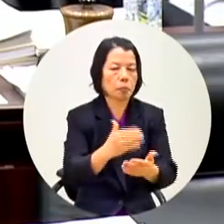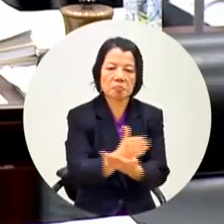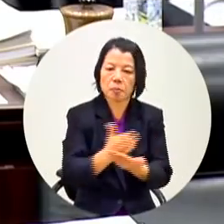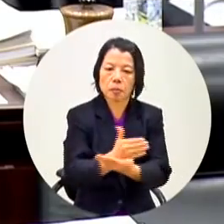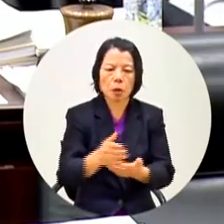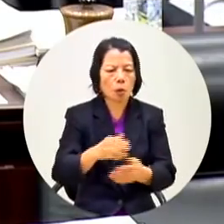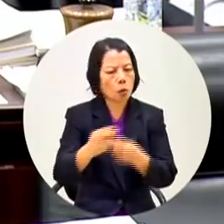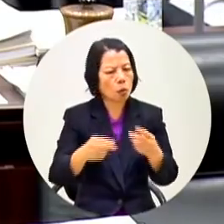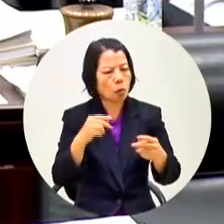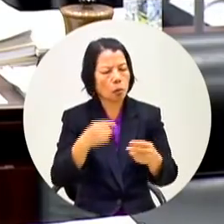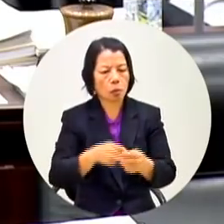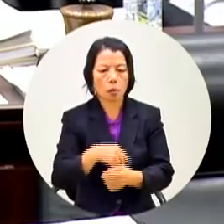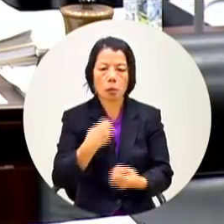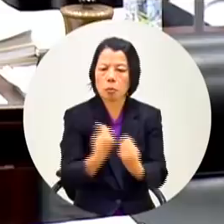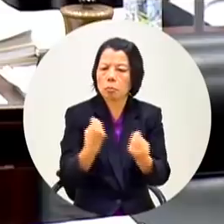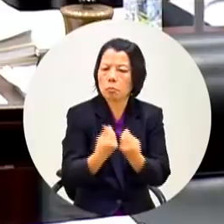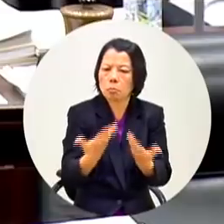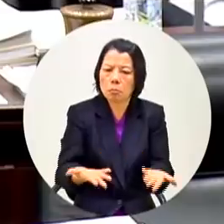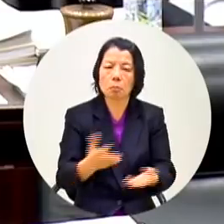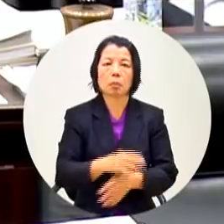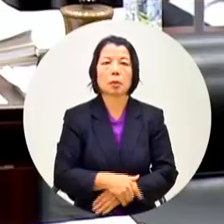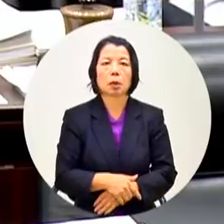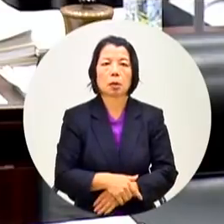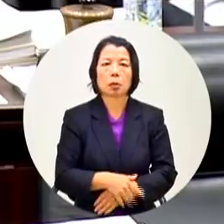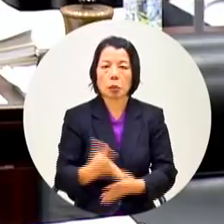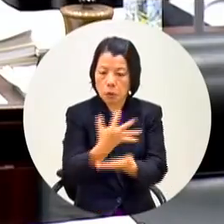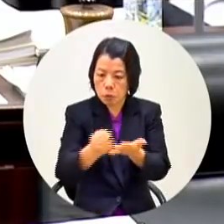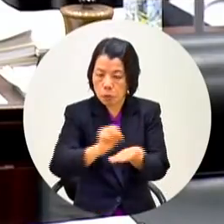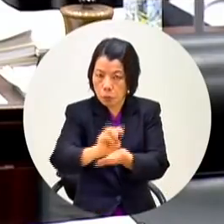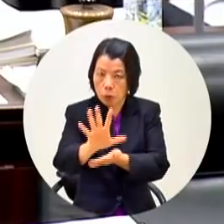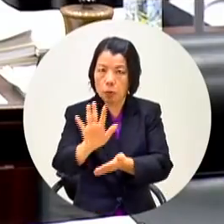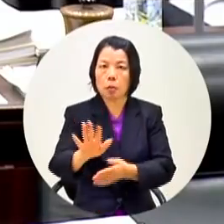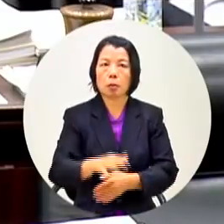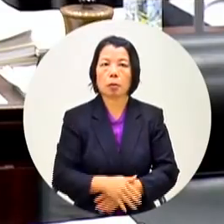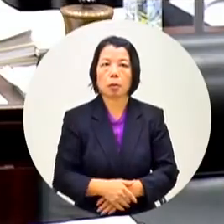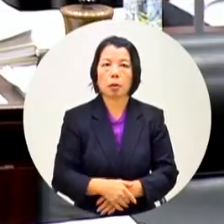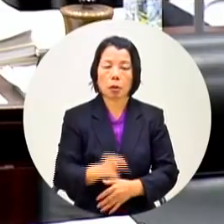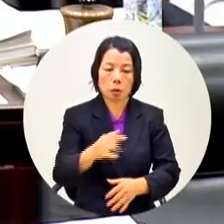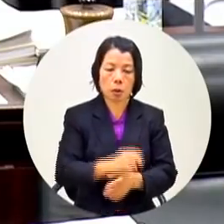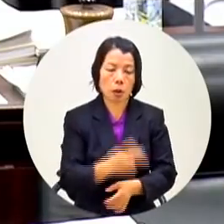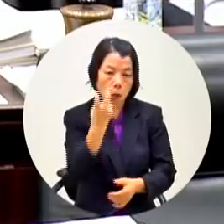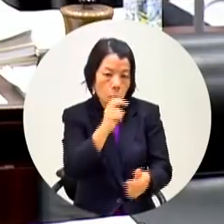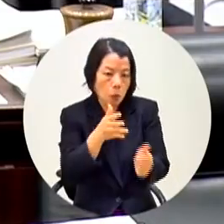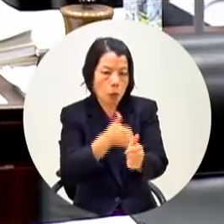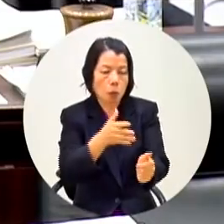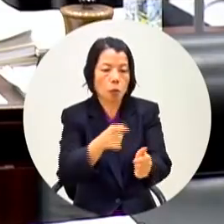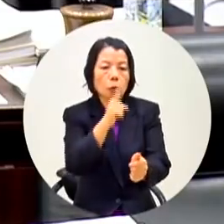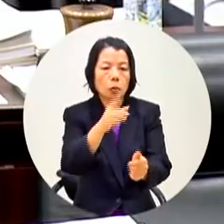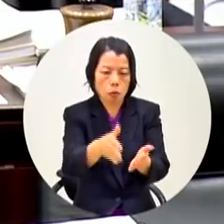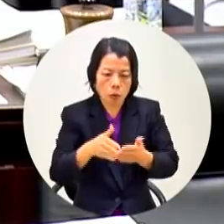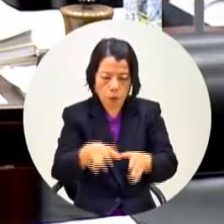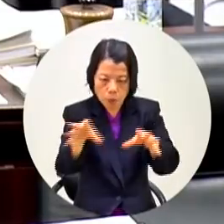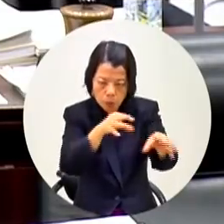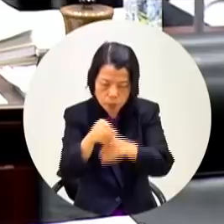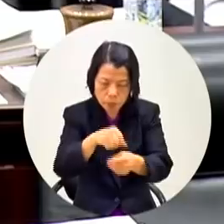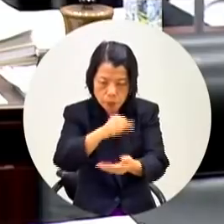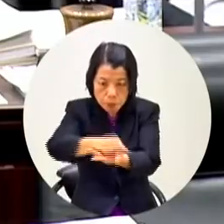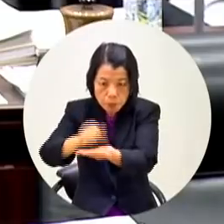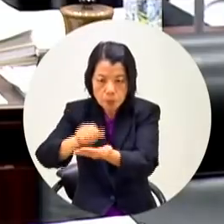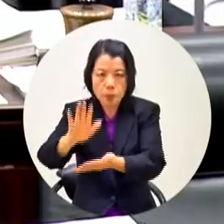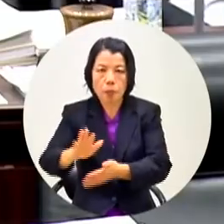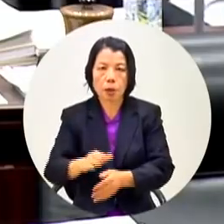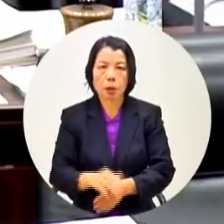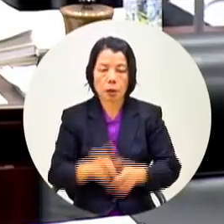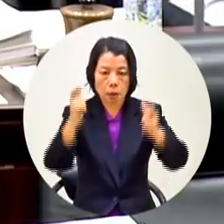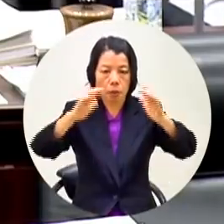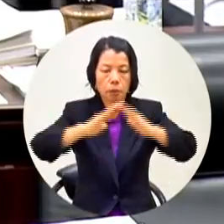啦，这是透过顾问公司去罗列出来的资料。我们现在高雄市的这些百货公司的